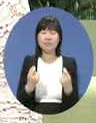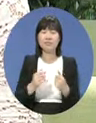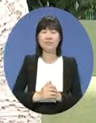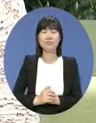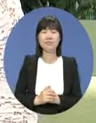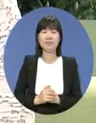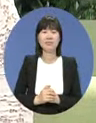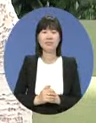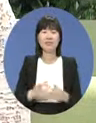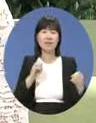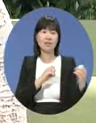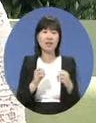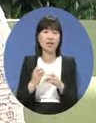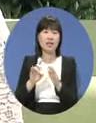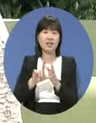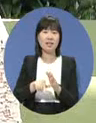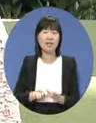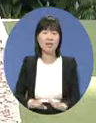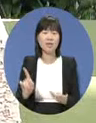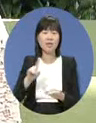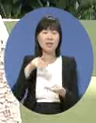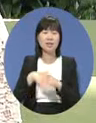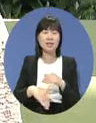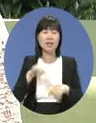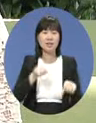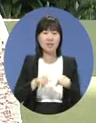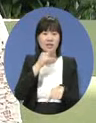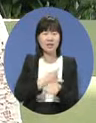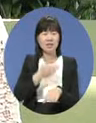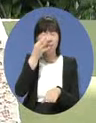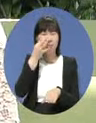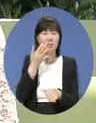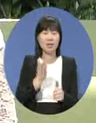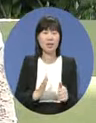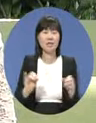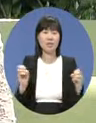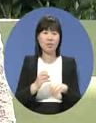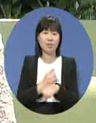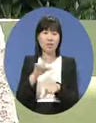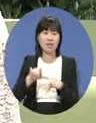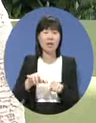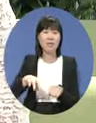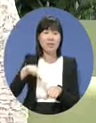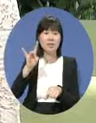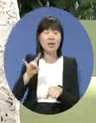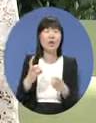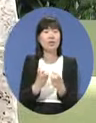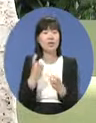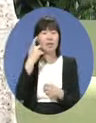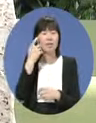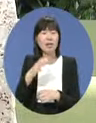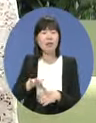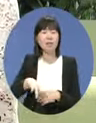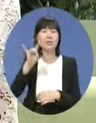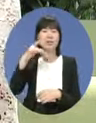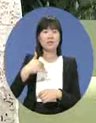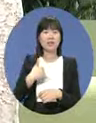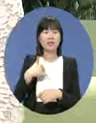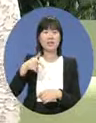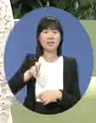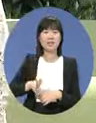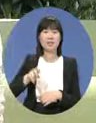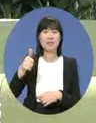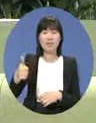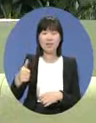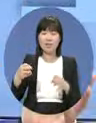수가 있습니다. 자, 대화할 경우에는 어떤 식의 행동을 하는지 볼까요? 예, 대화를 할 때는 일단 대화를 하려면 어떻게 돼요? 일단은 제가 김생미